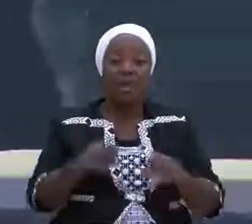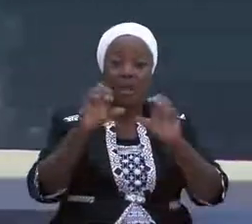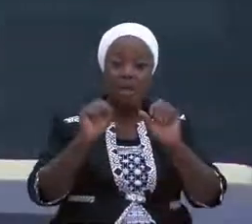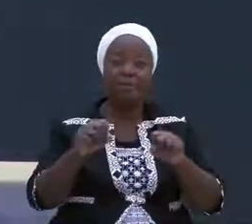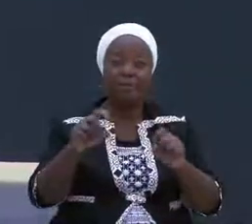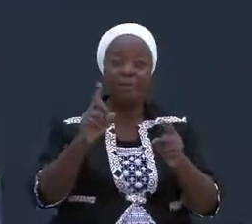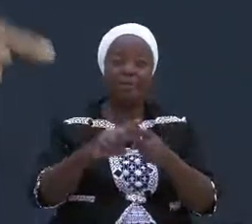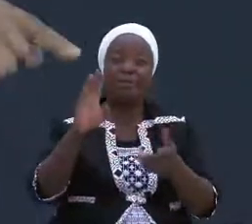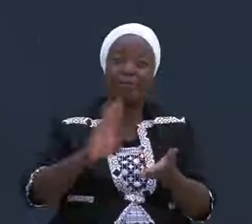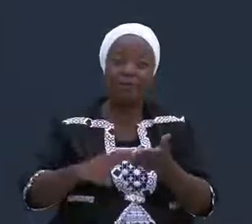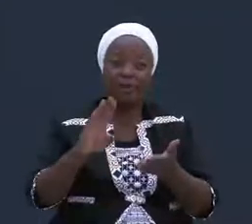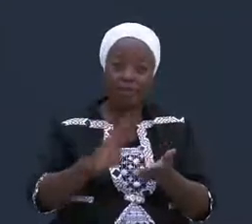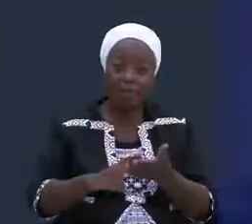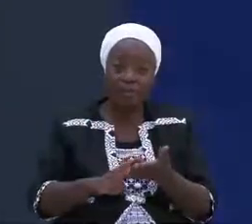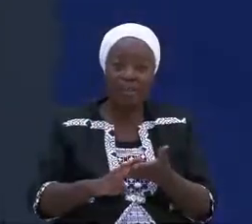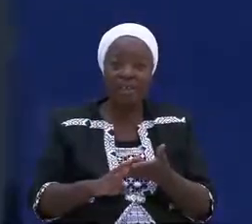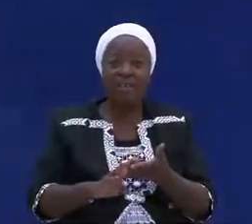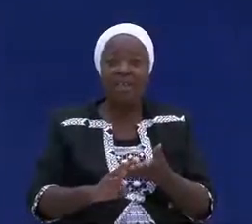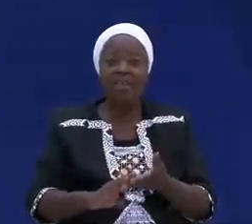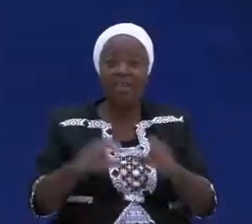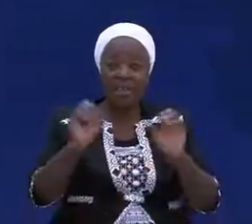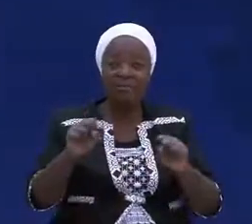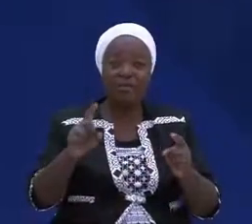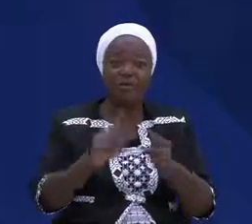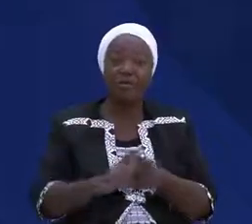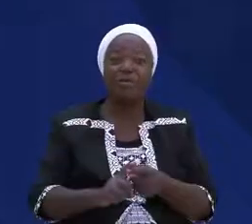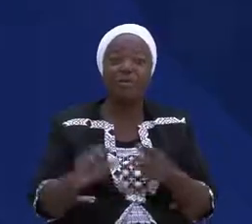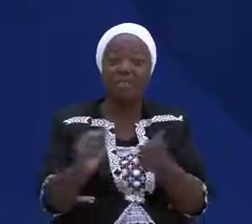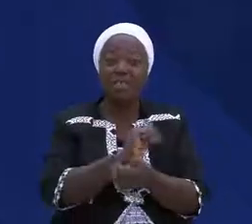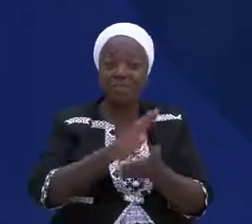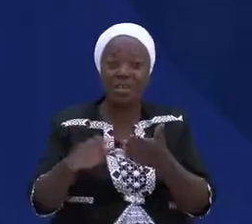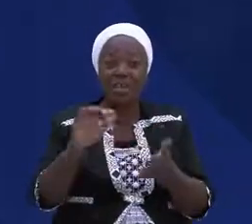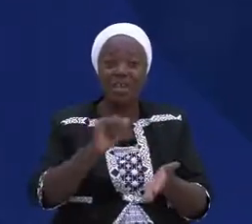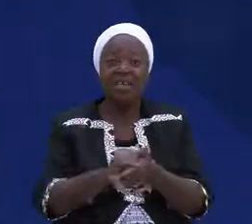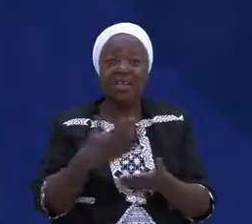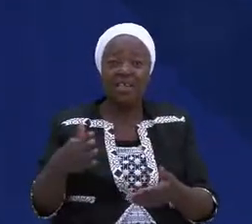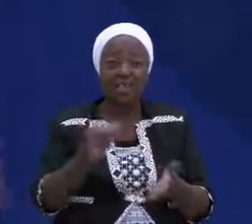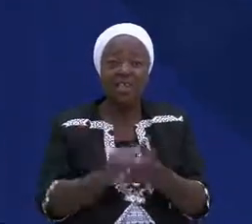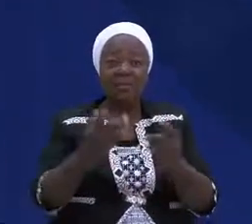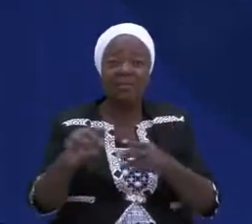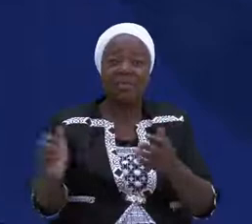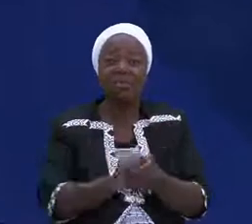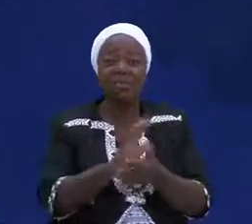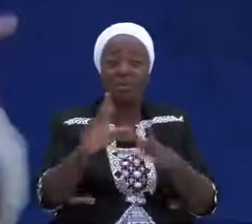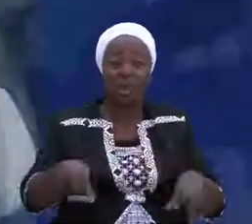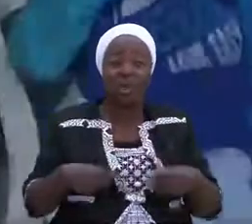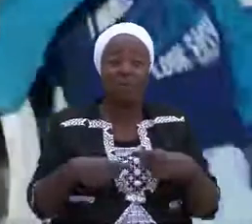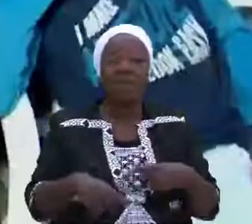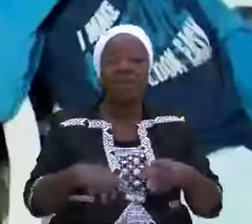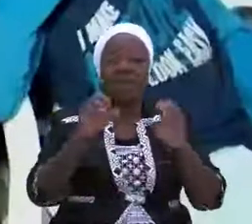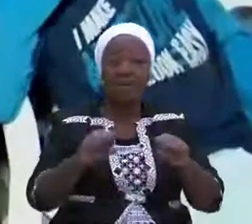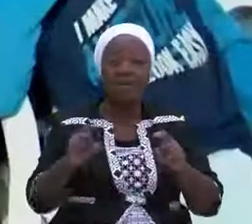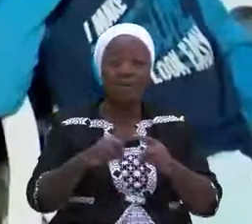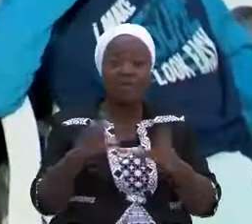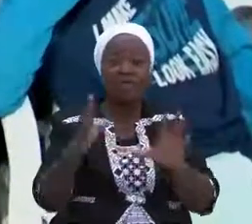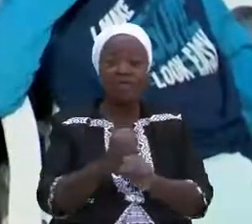capable de détruire cette chose qui veut mettre un terme à ta vie,